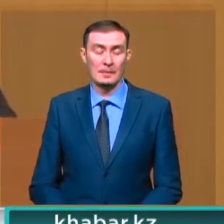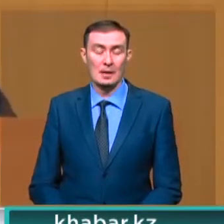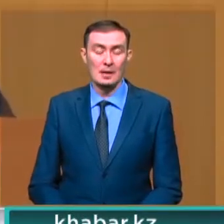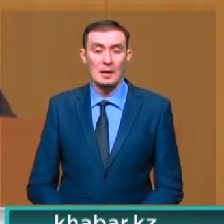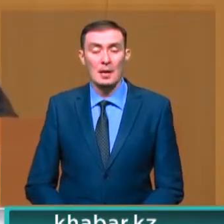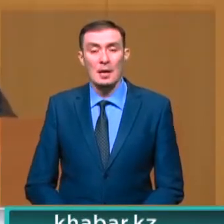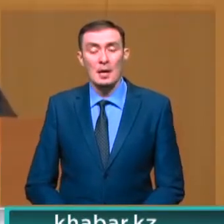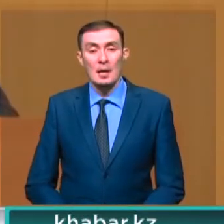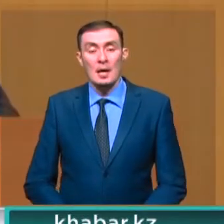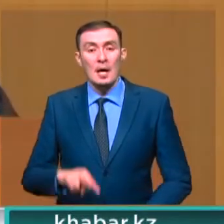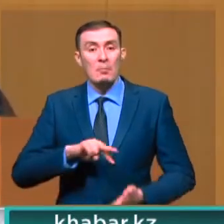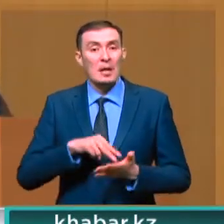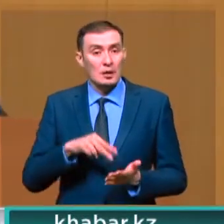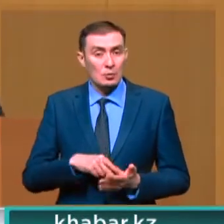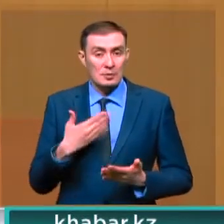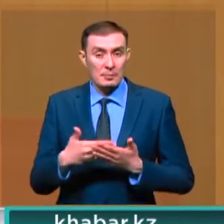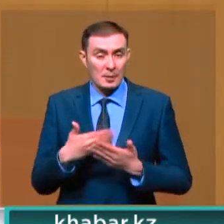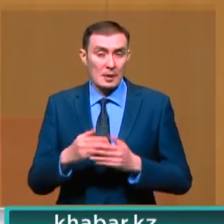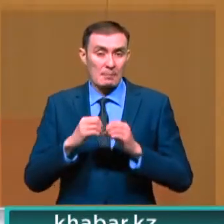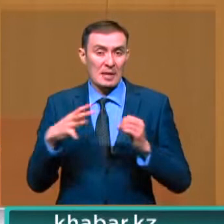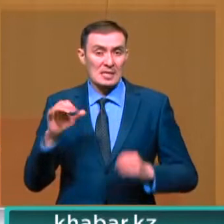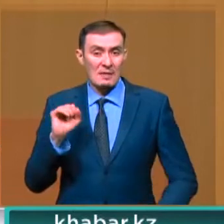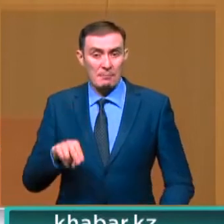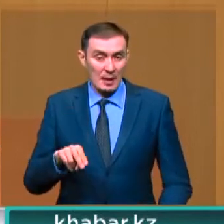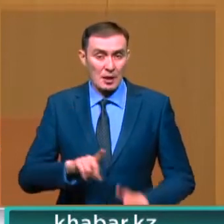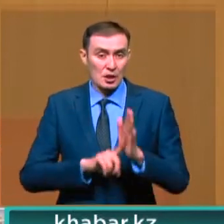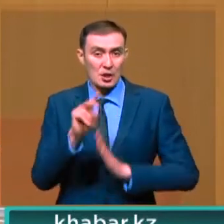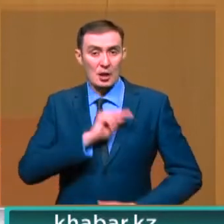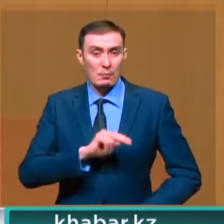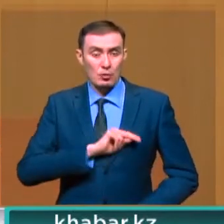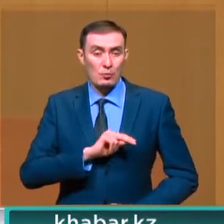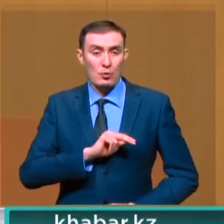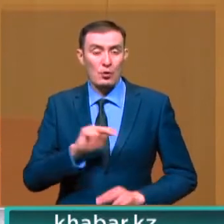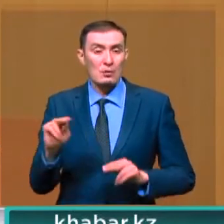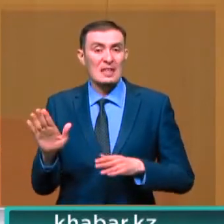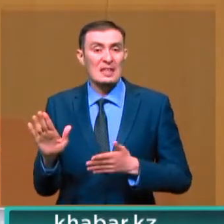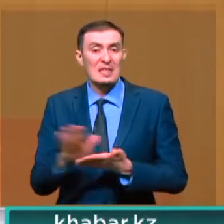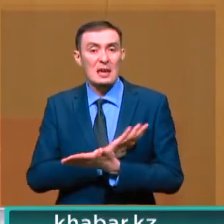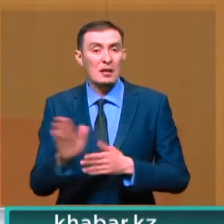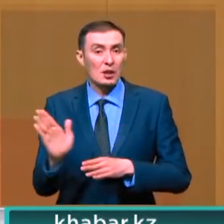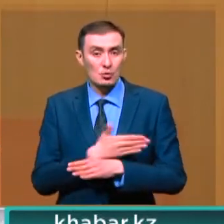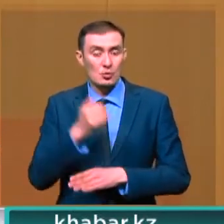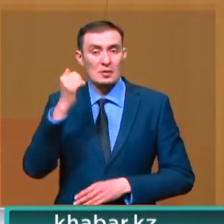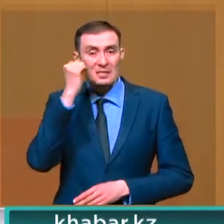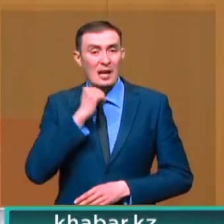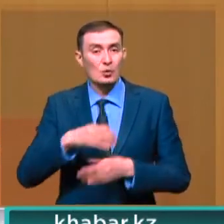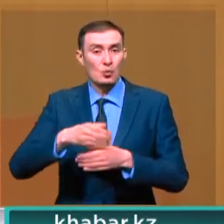Планируется примерно 15 апреля начать работы по демонтажу первой трубы, после